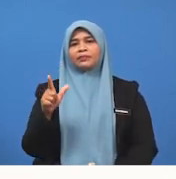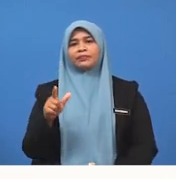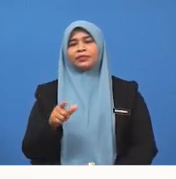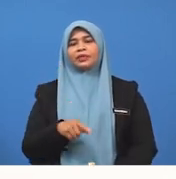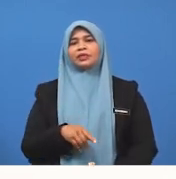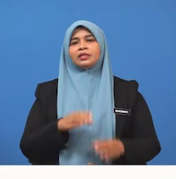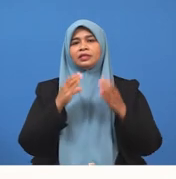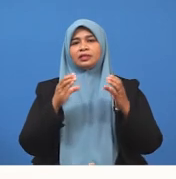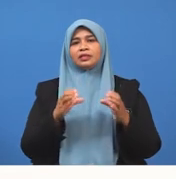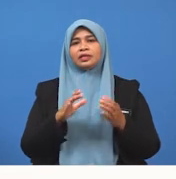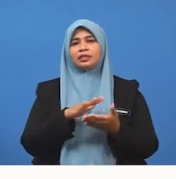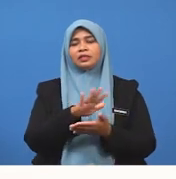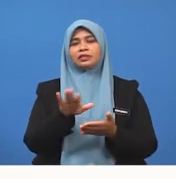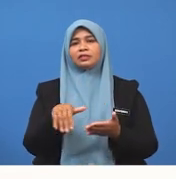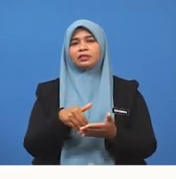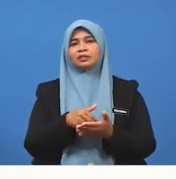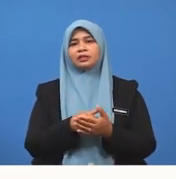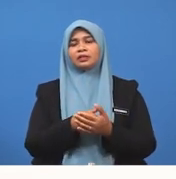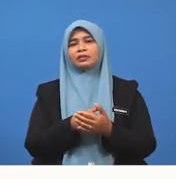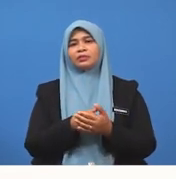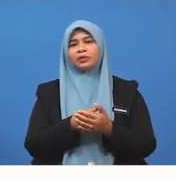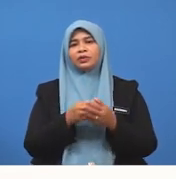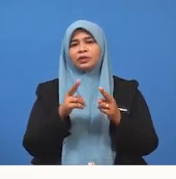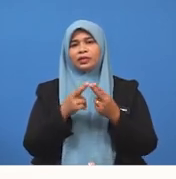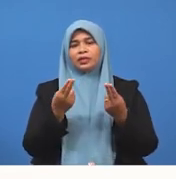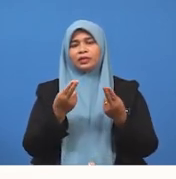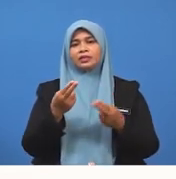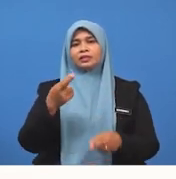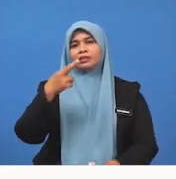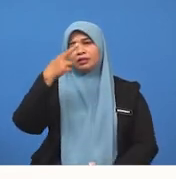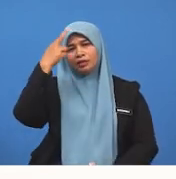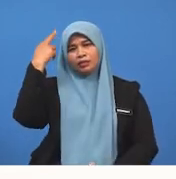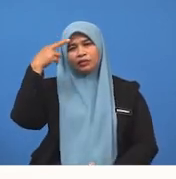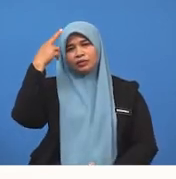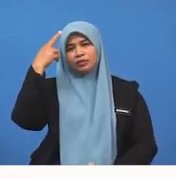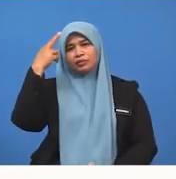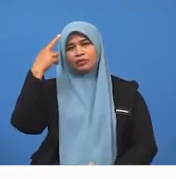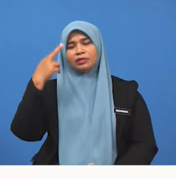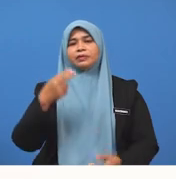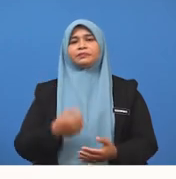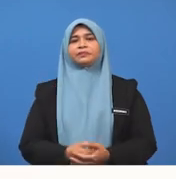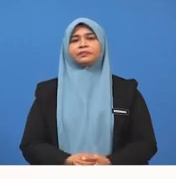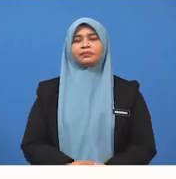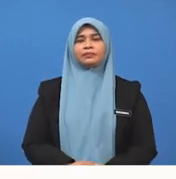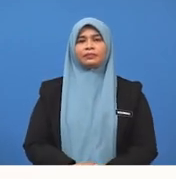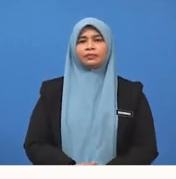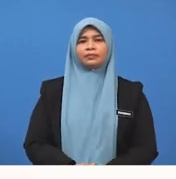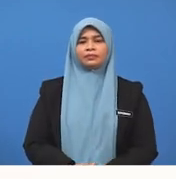yang terdapat dalam tafsir ini dinyatakan perawinya secara terperinci